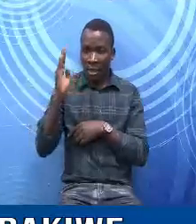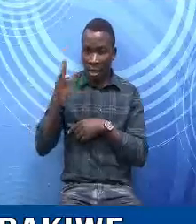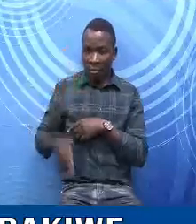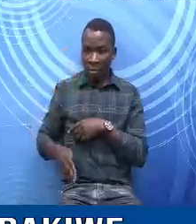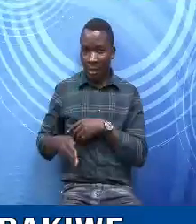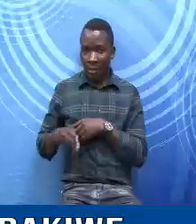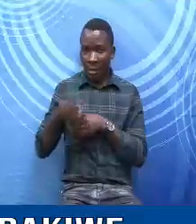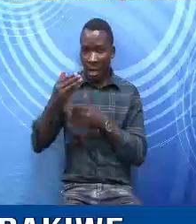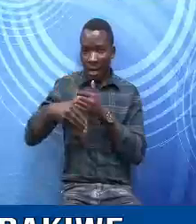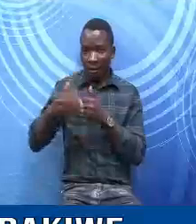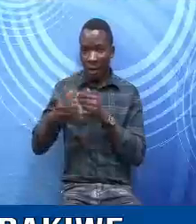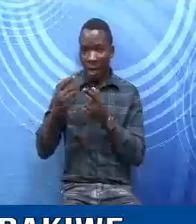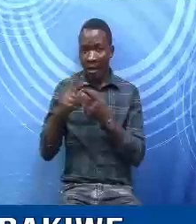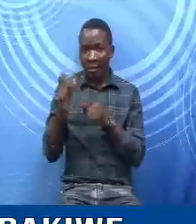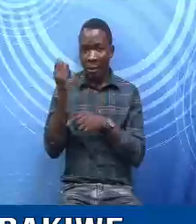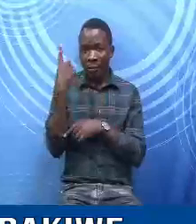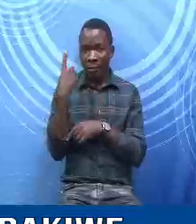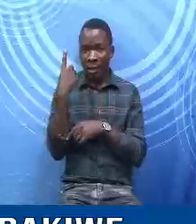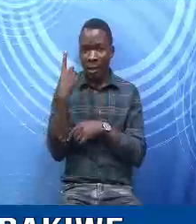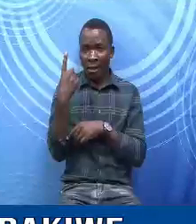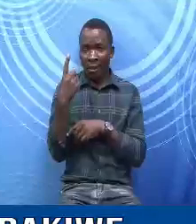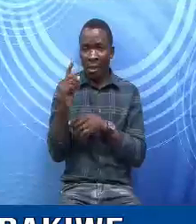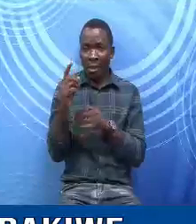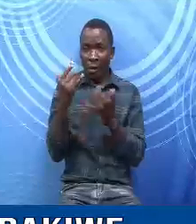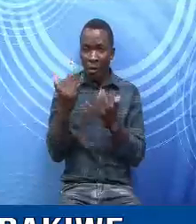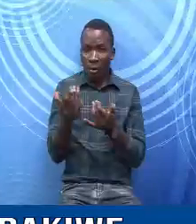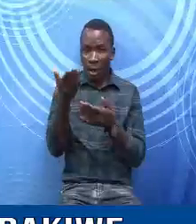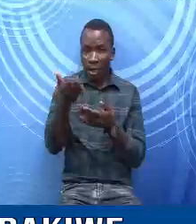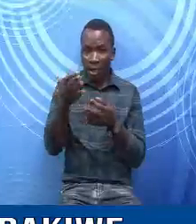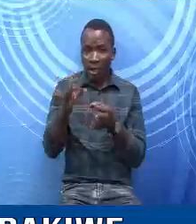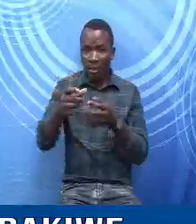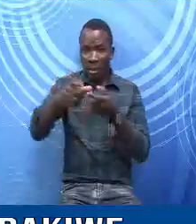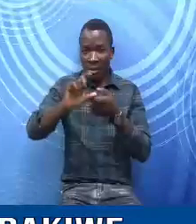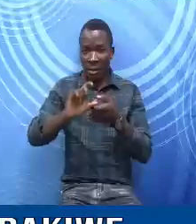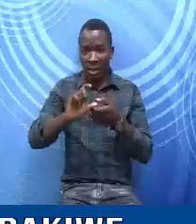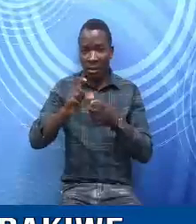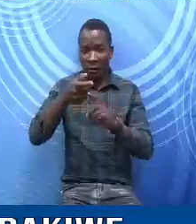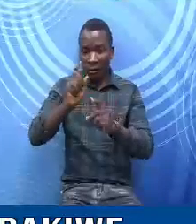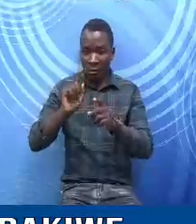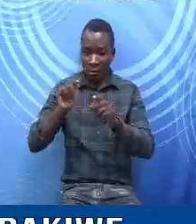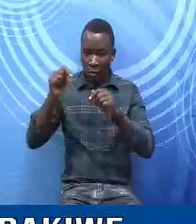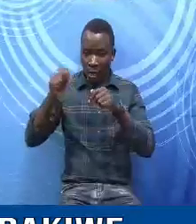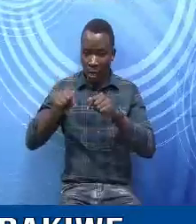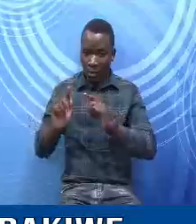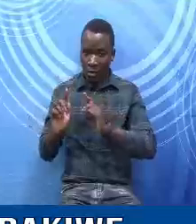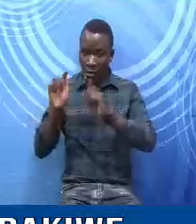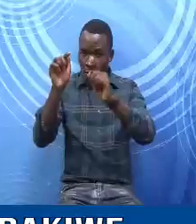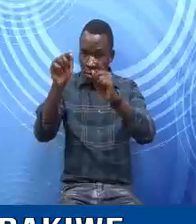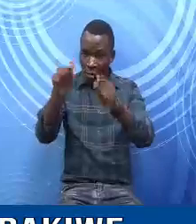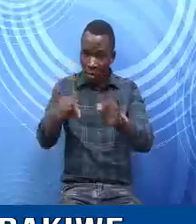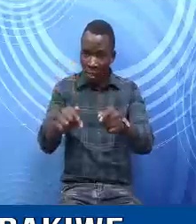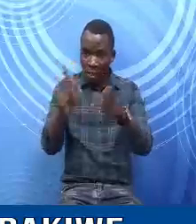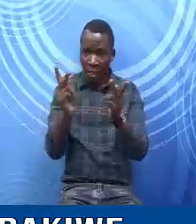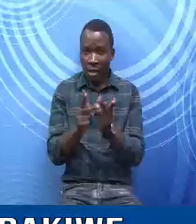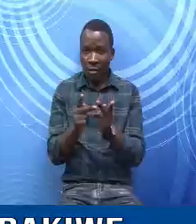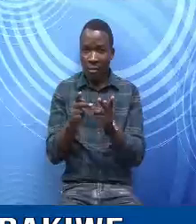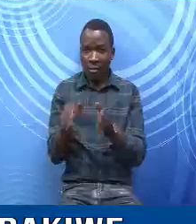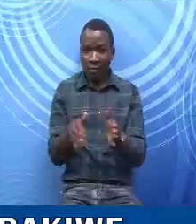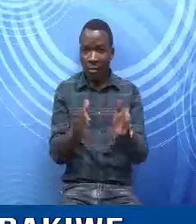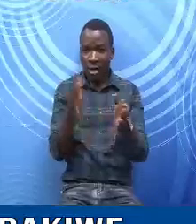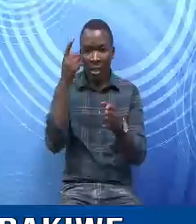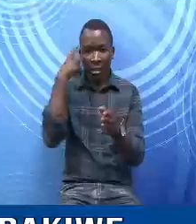hafi ariko noneho birumvikana ko noneho hari ikiyongereho ko wenda kuva aha ngaha kugera kaburimbo aho yari isanzwe